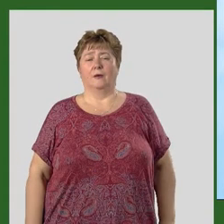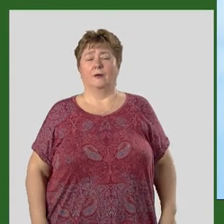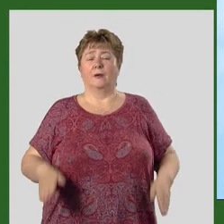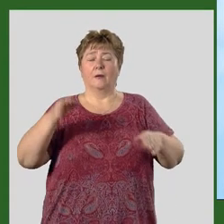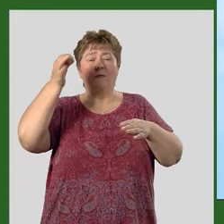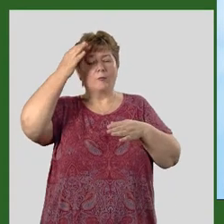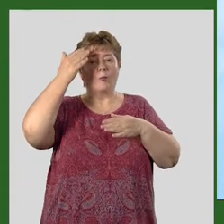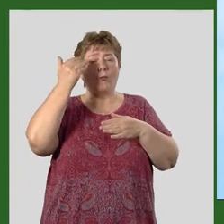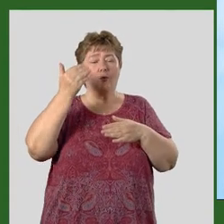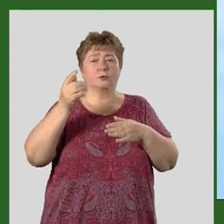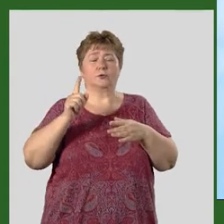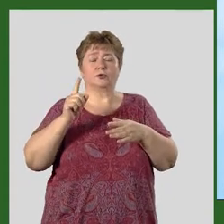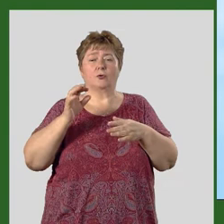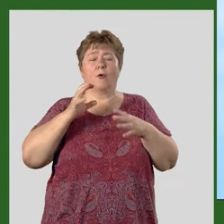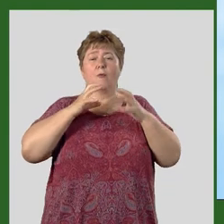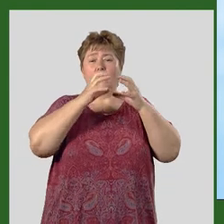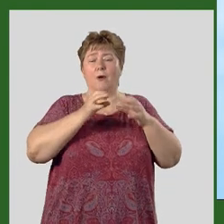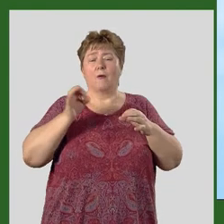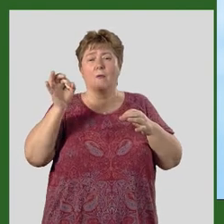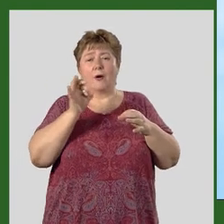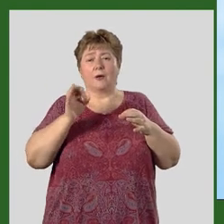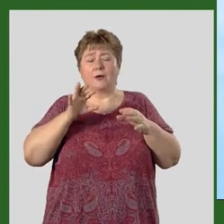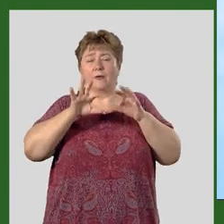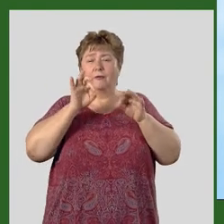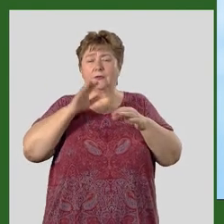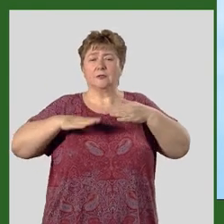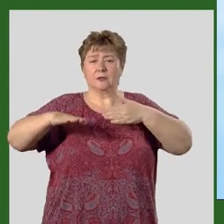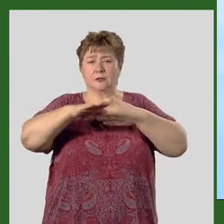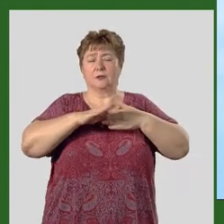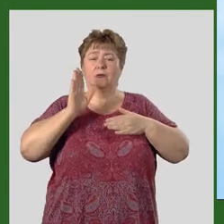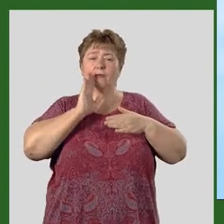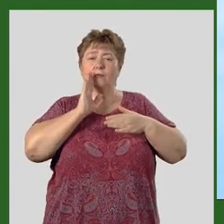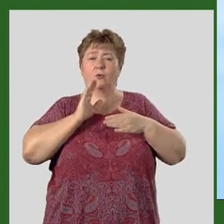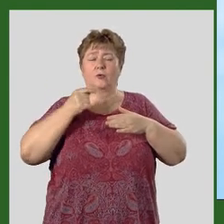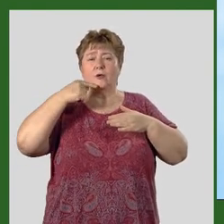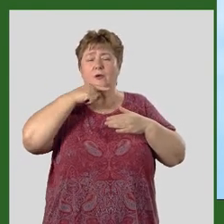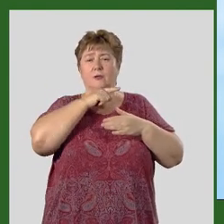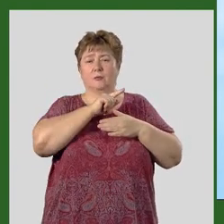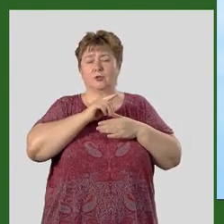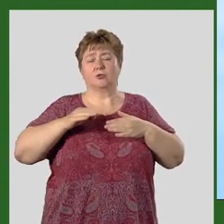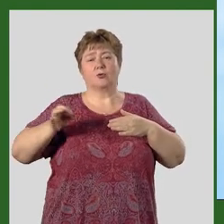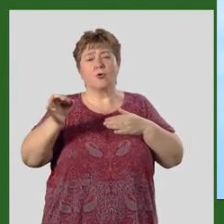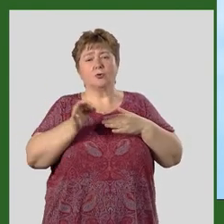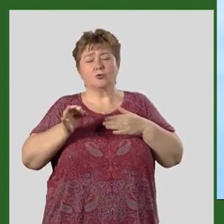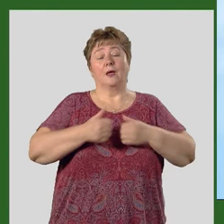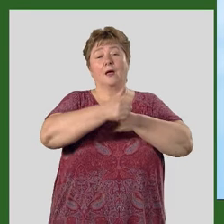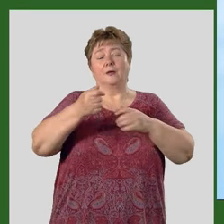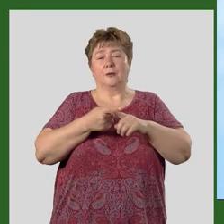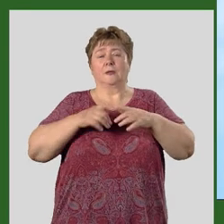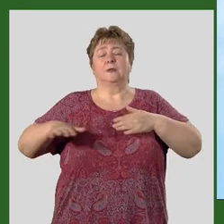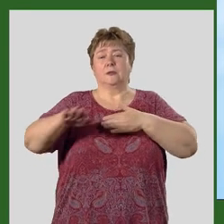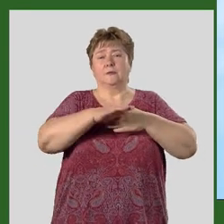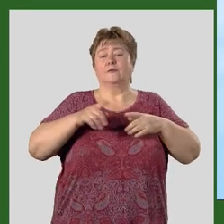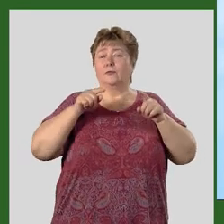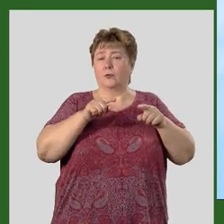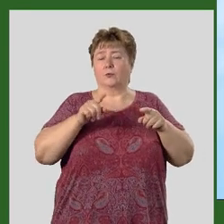Вы помните, что в Мировом океане выделяют территориальные воды и экономическую зону. Особенность этих